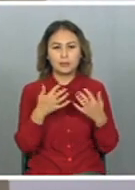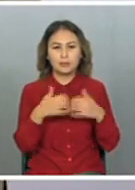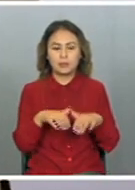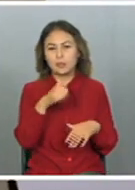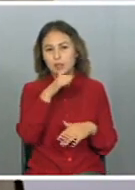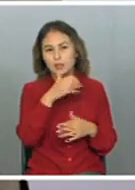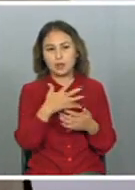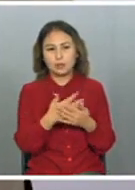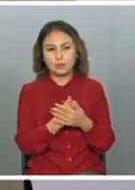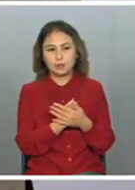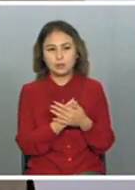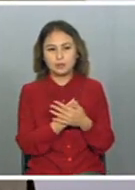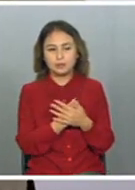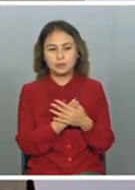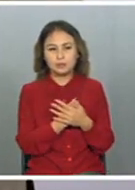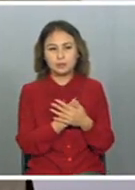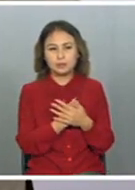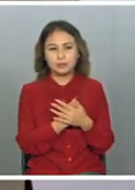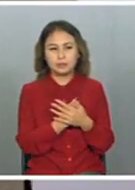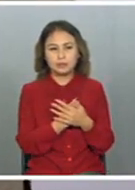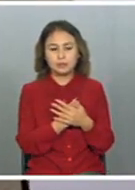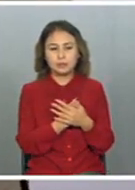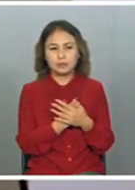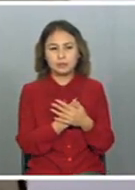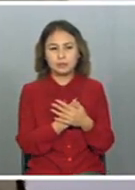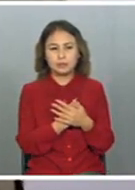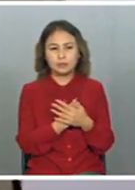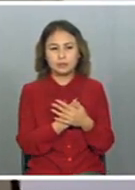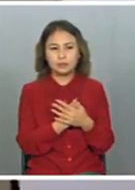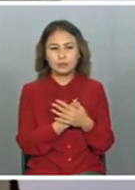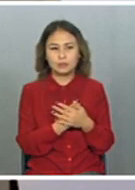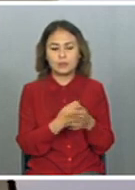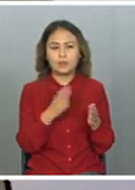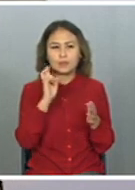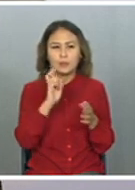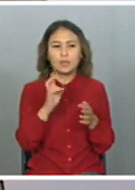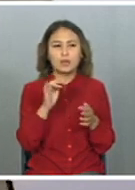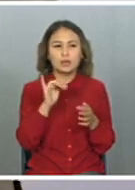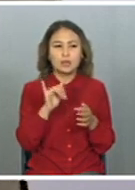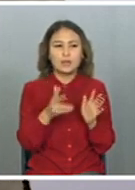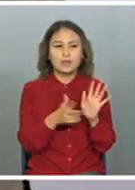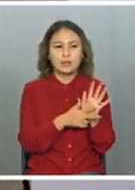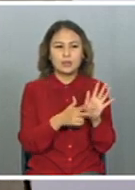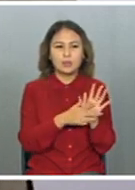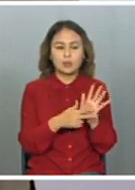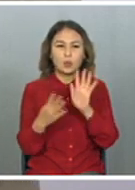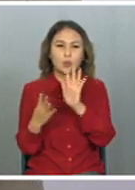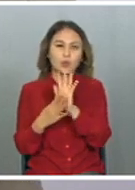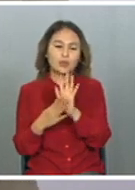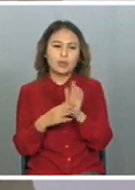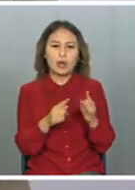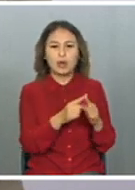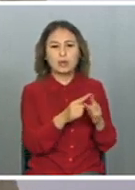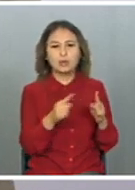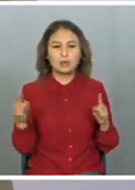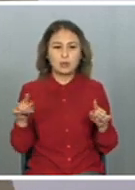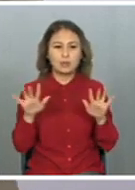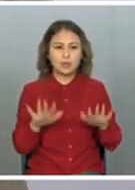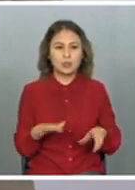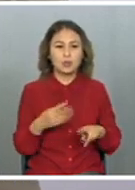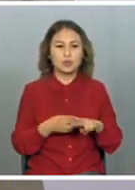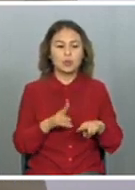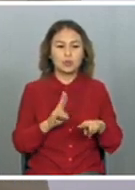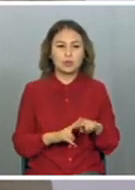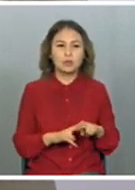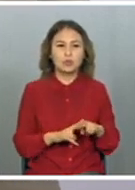көрейік, міне жасыл түсті нүктемен берілген. Б нүктесі бізде 8 бен 9'ың арасында орналасқан. Демек,